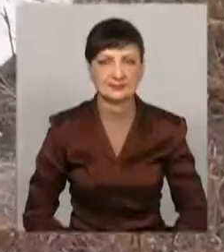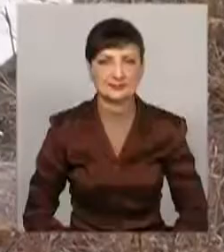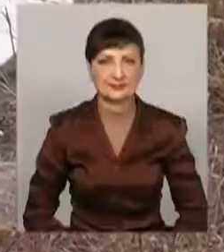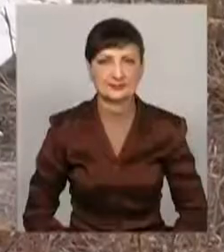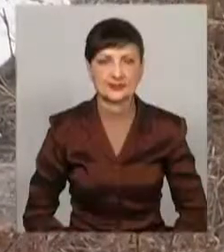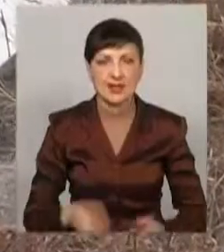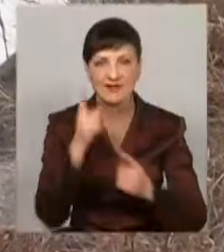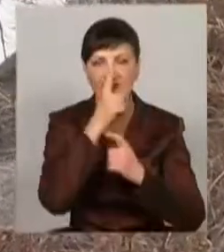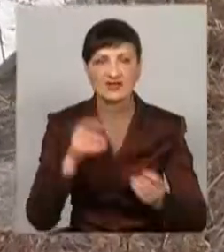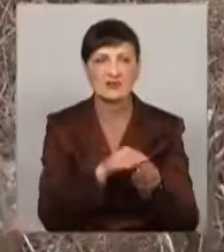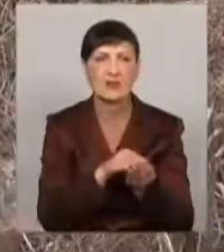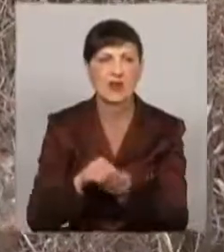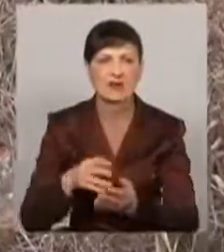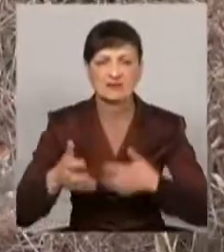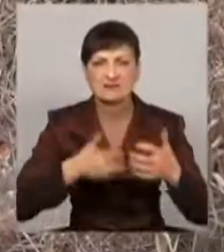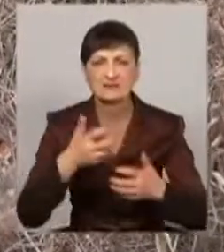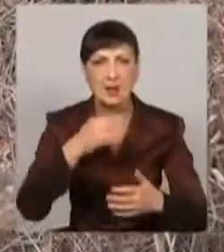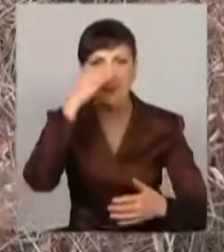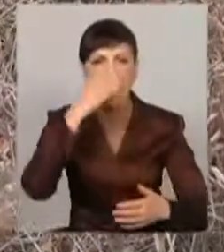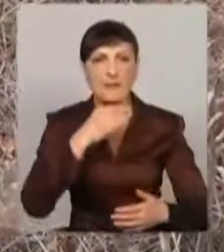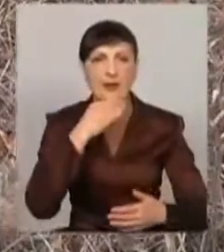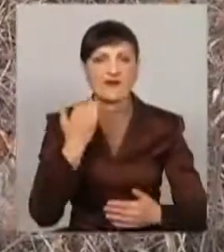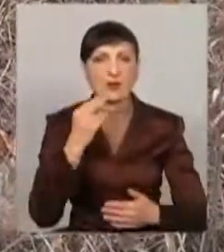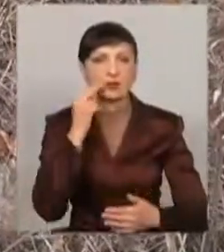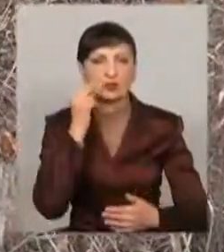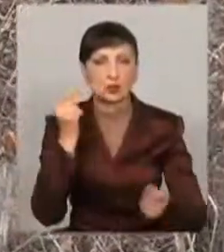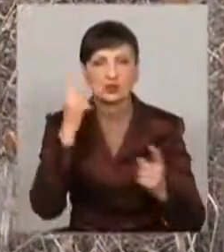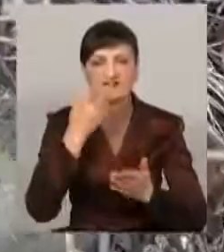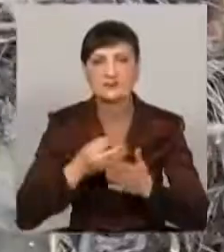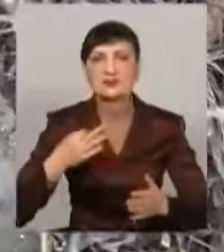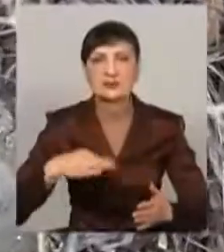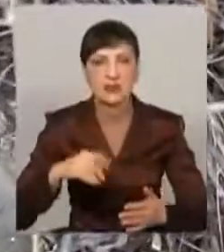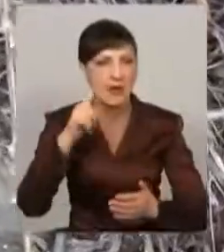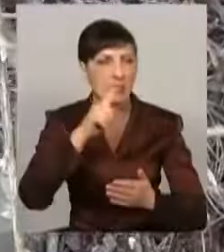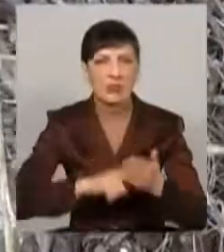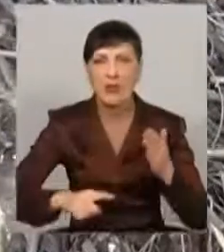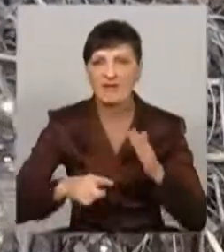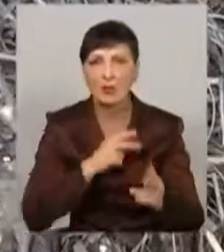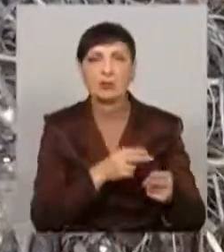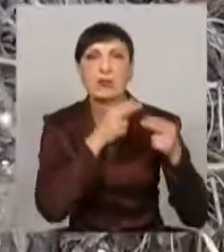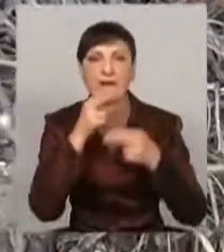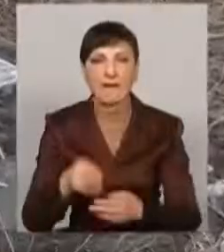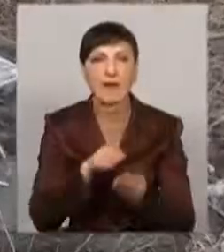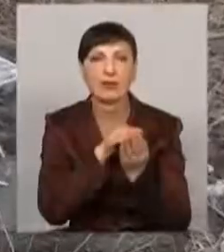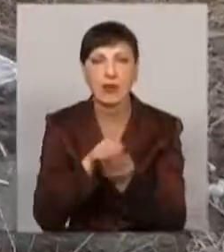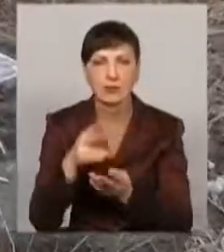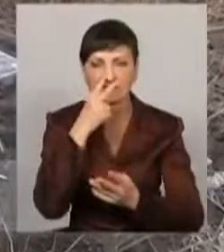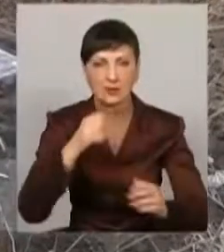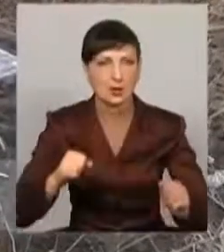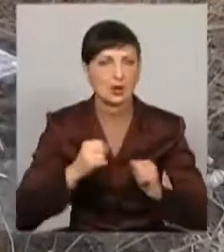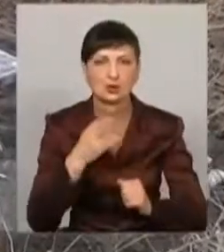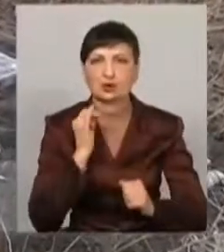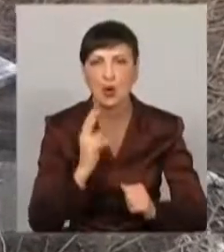Весть об осквернении могилы отца Марат Каукеев узнал от своего сына. Не поверив своим ушам, он приехал на кладбище и был